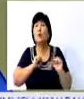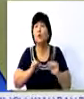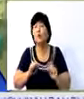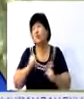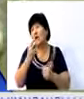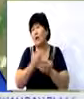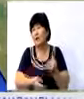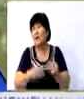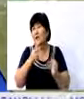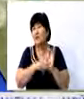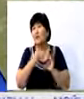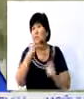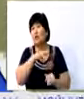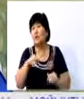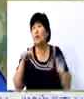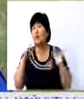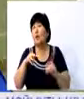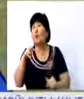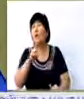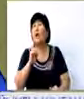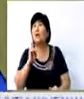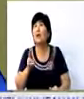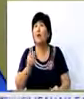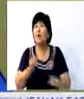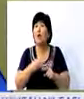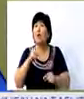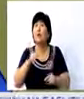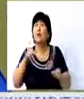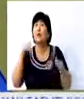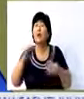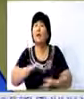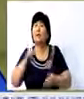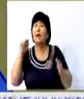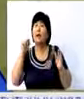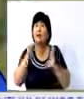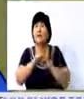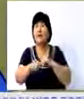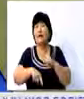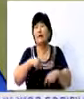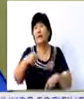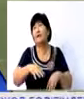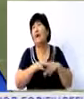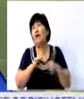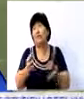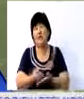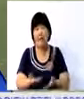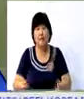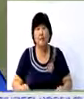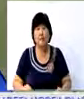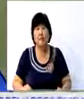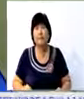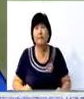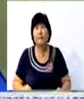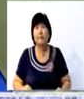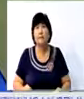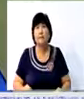берді. 83-ші минутта шабуылшы Мухаммед Конате тобылдықтардың қақпа торын тулатып, Пюникті келесі кезеңге алып шықты. Ресейлік